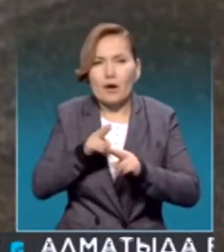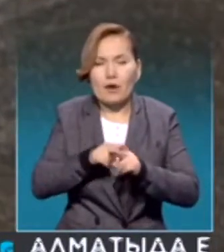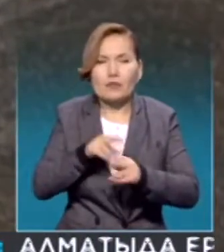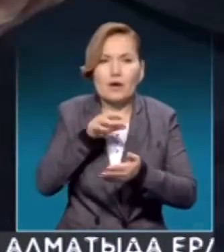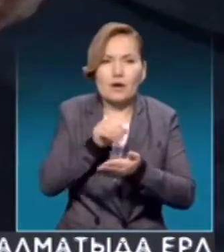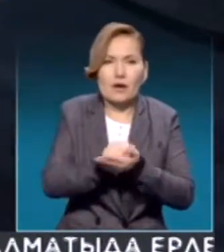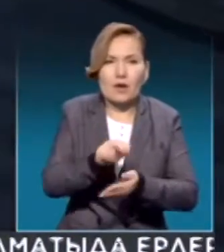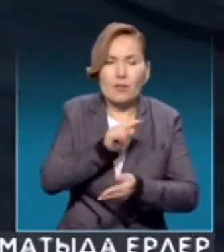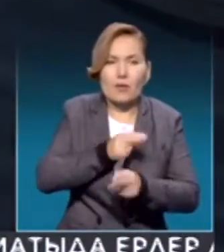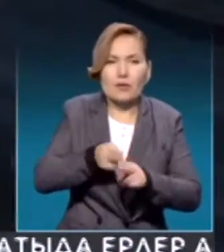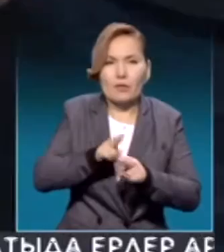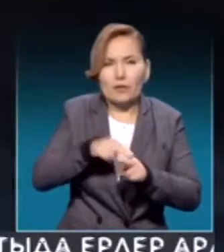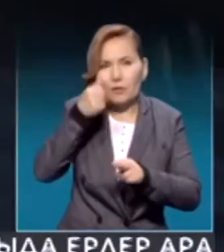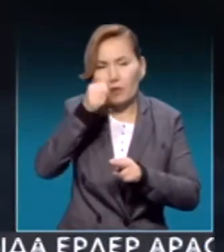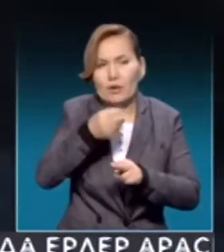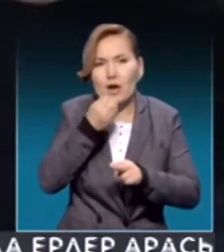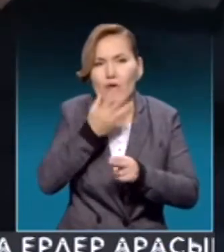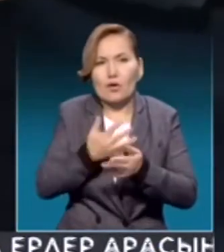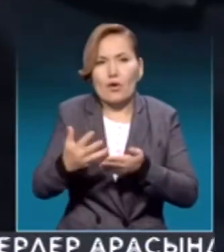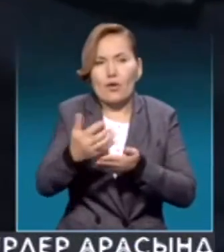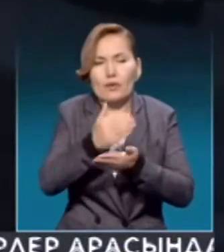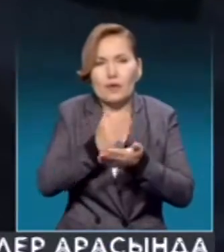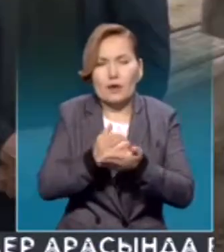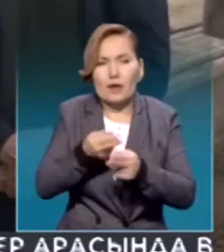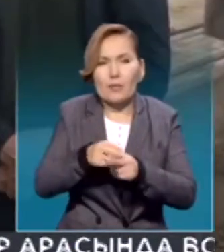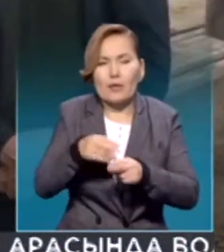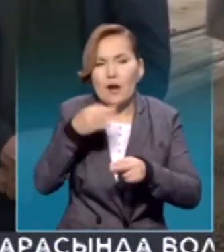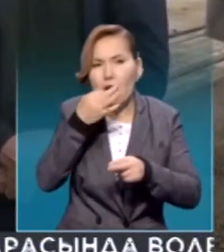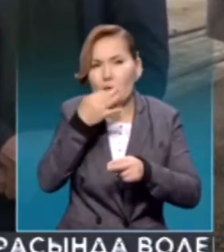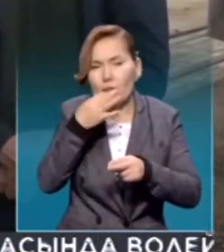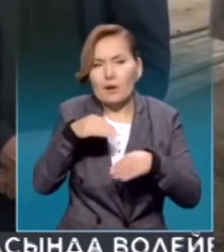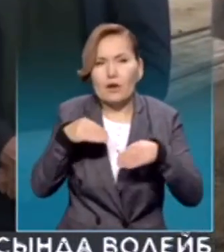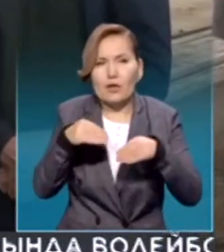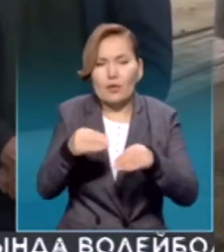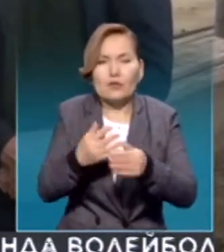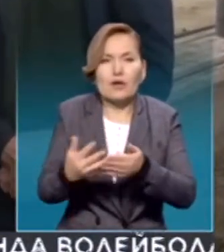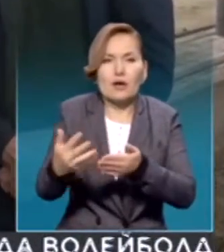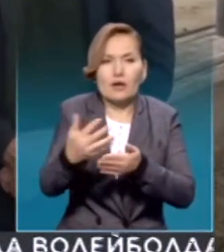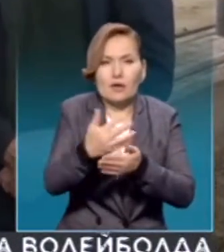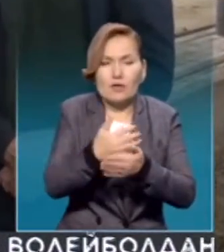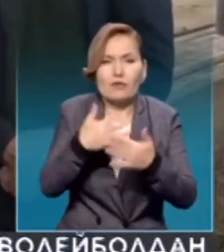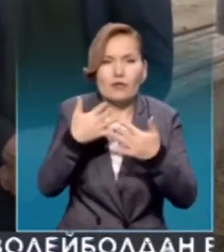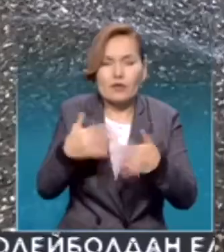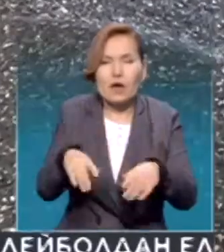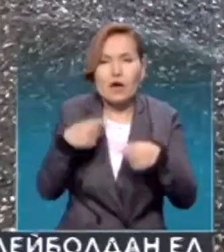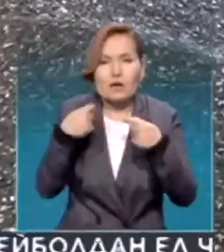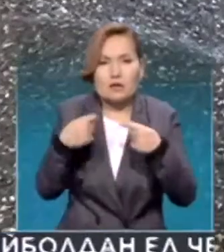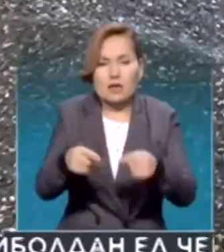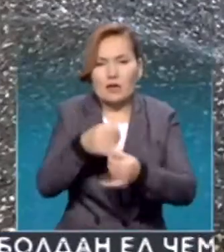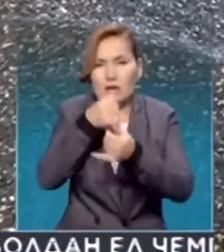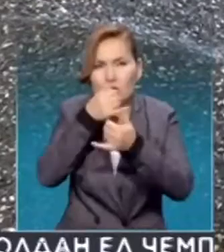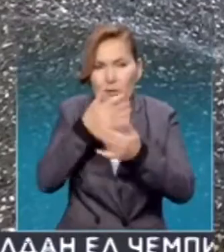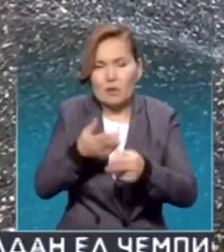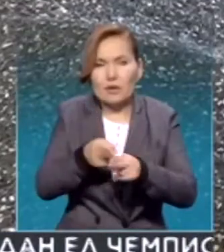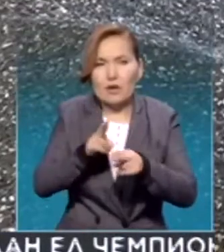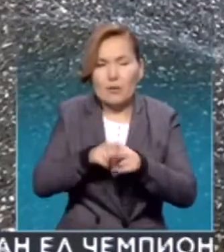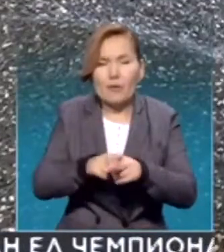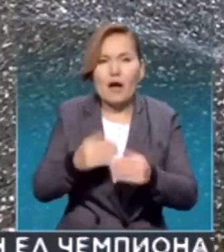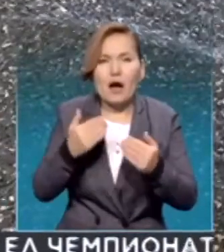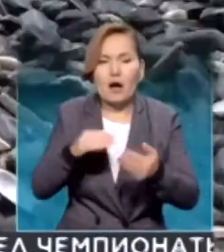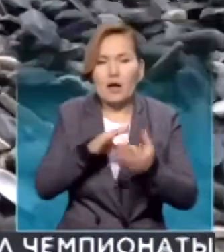Биыл қуаңшылыққа қарамастан мол өнім алды. Бірақ жиып терген өткіз алмай отыр. Өткені көктемде 260 теңге болған шекілде өктің